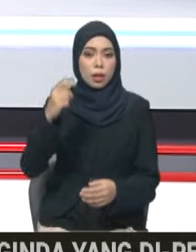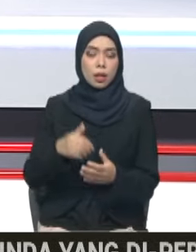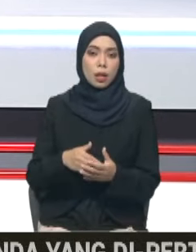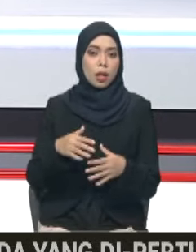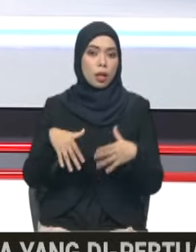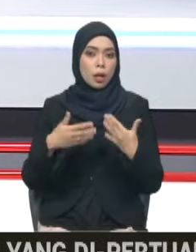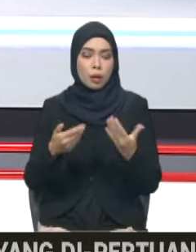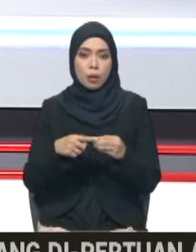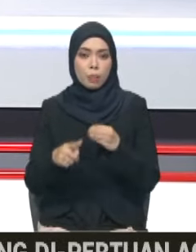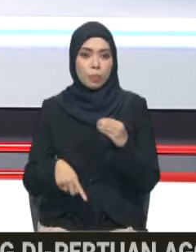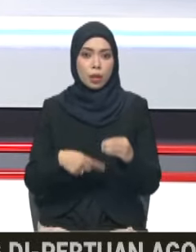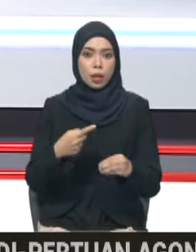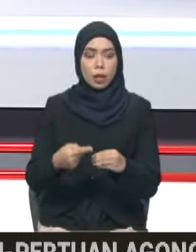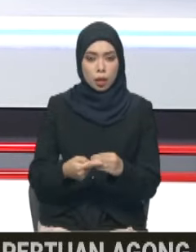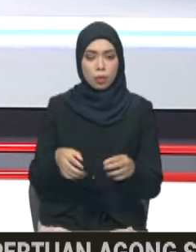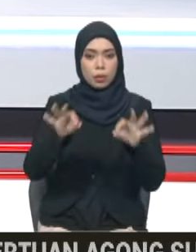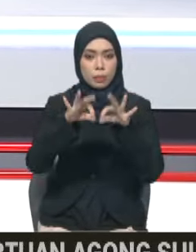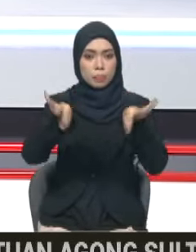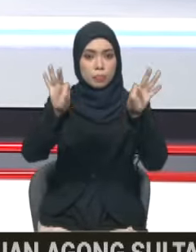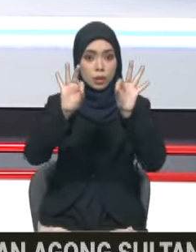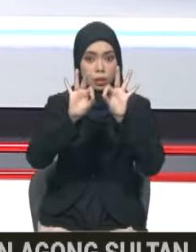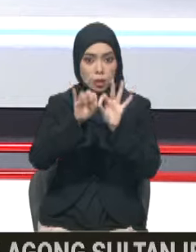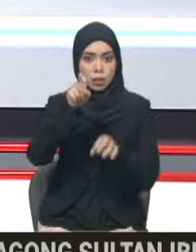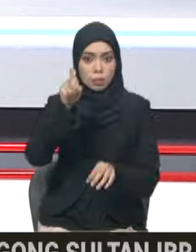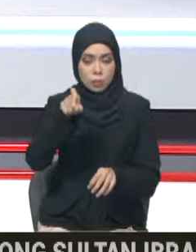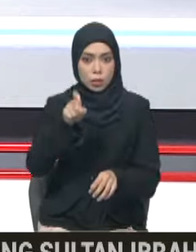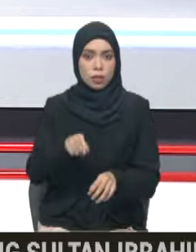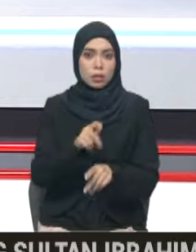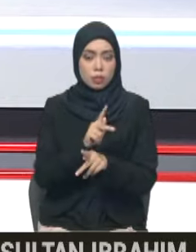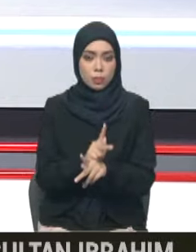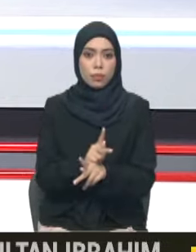mengukuhkan kesedaran tentang kepentingan mempertahankannya.